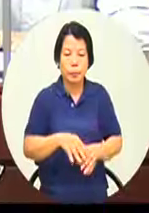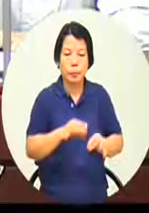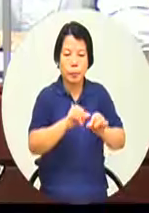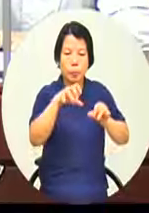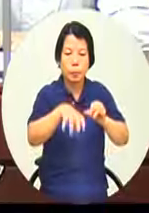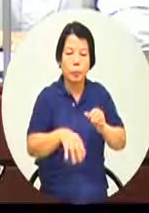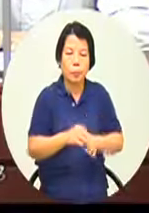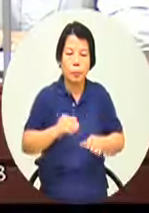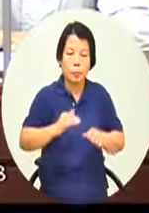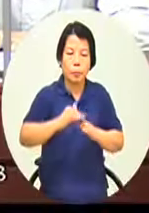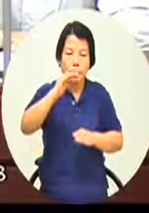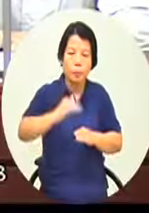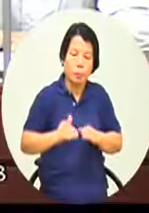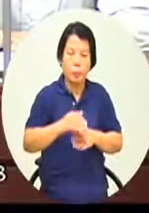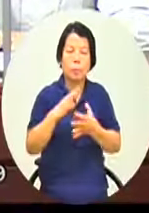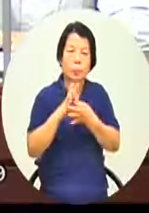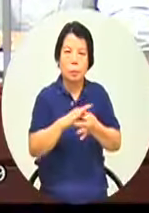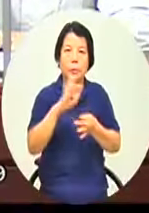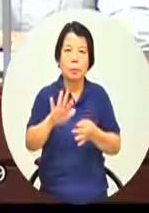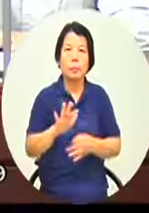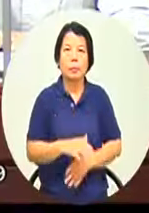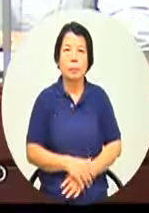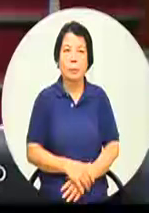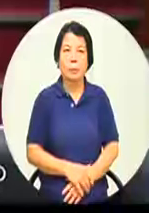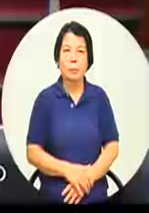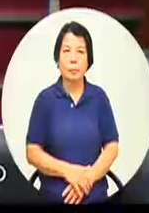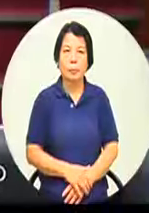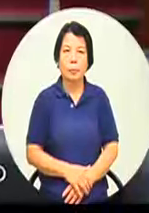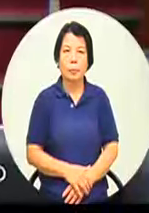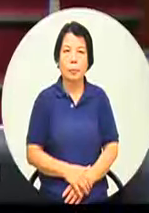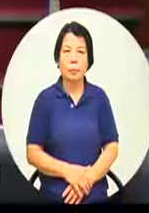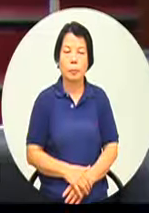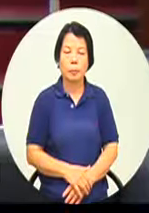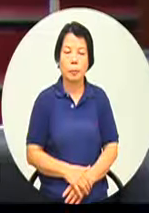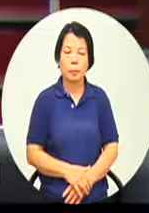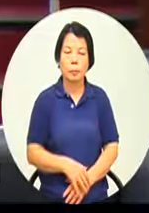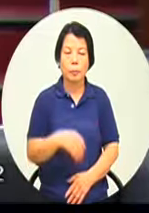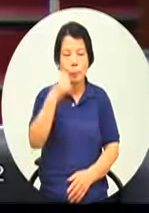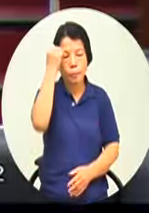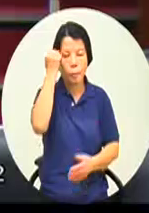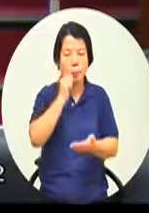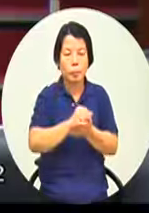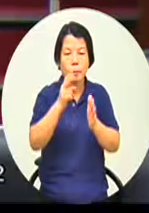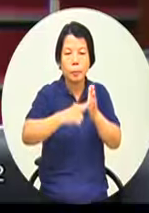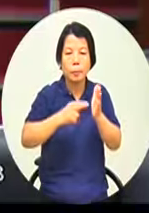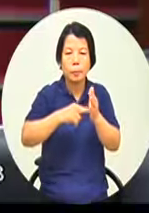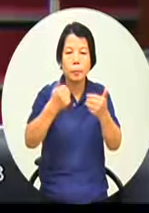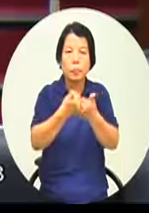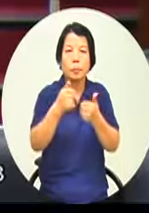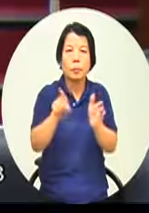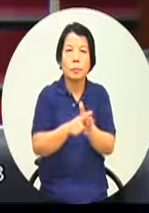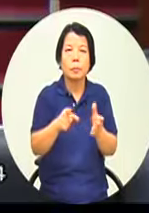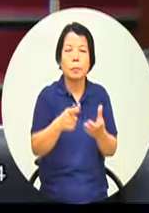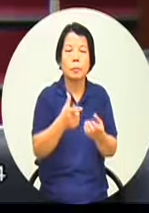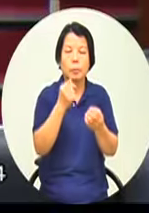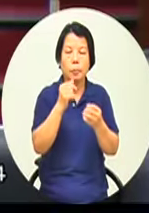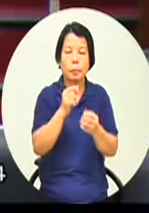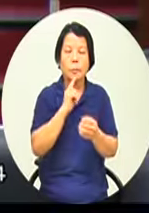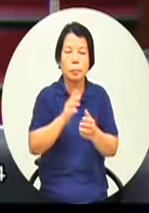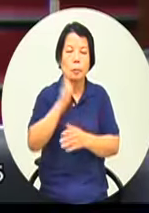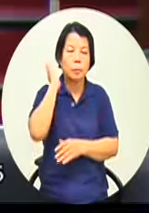高层都有关系。 那印象中那一天说明会，我们水利局有把